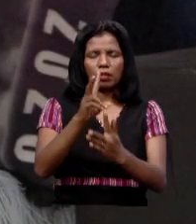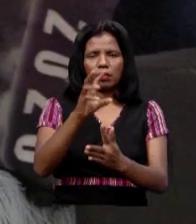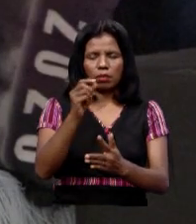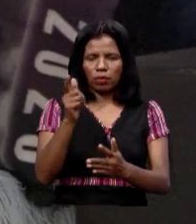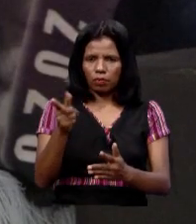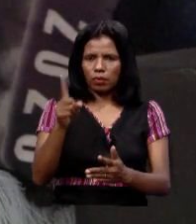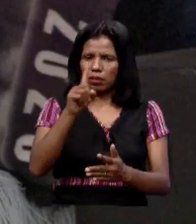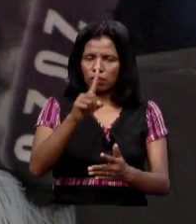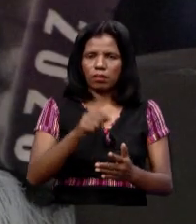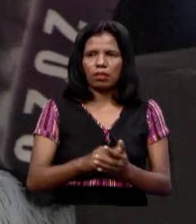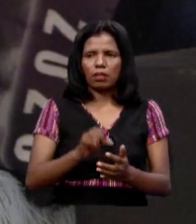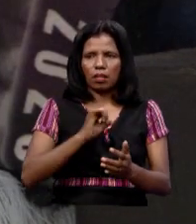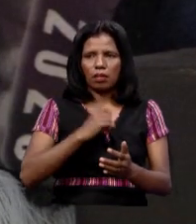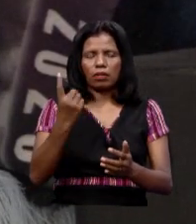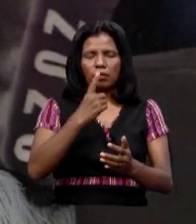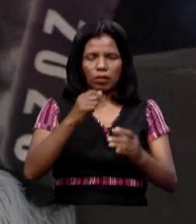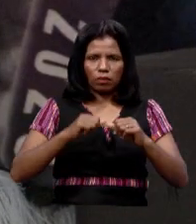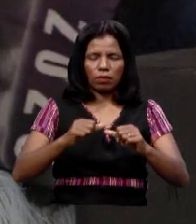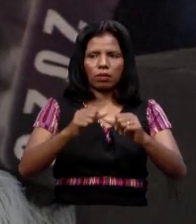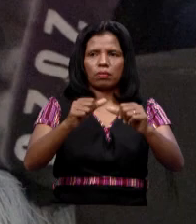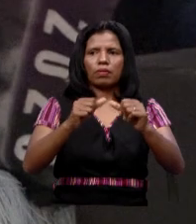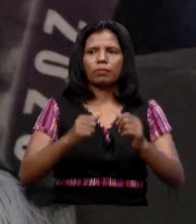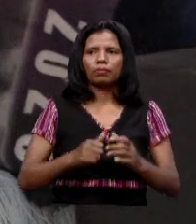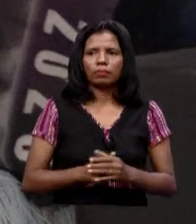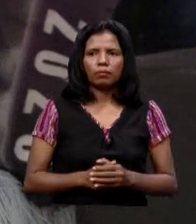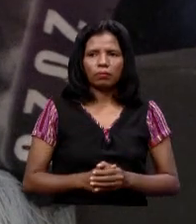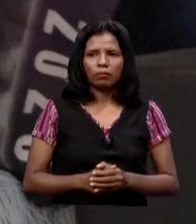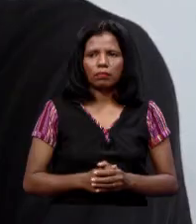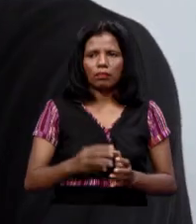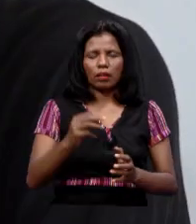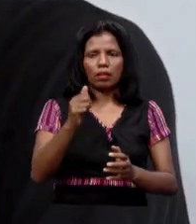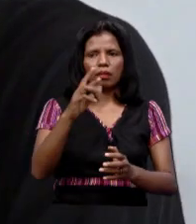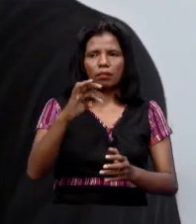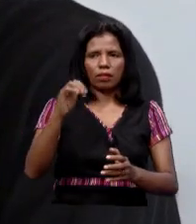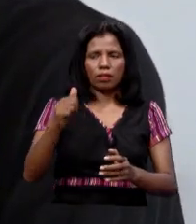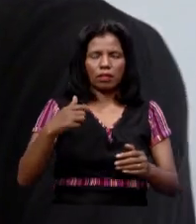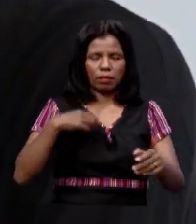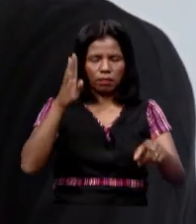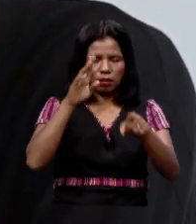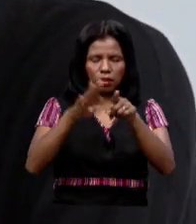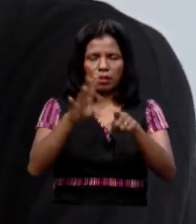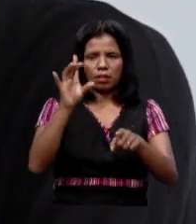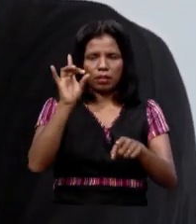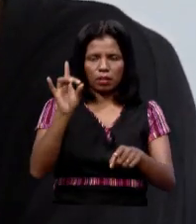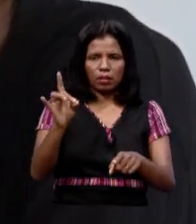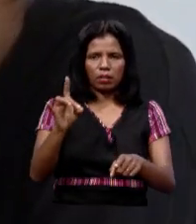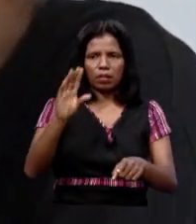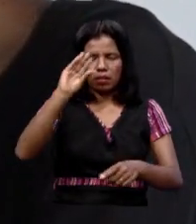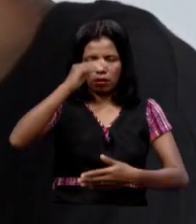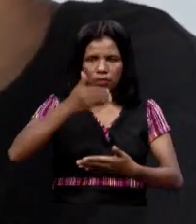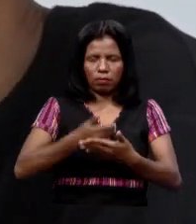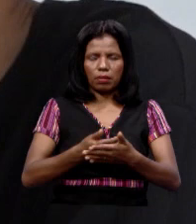nemos, kauna fatin laho idane ho. Mari Immaculado iha mong aling nang hitu, nun iha nesang uang mana